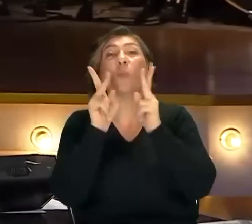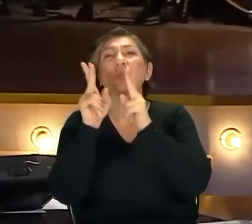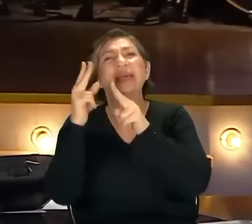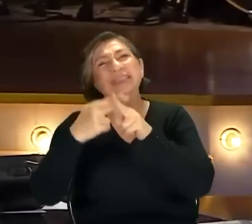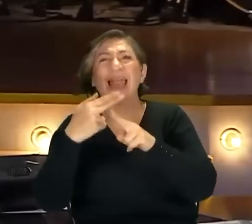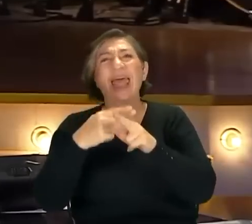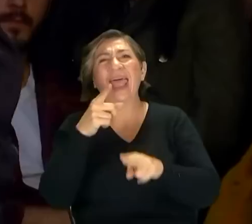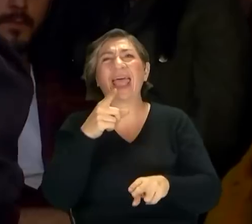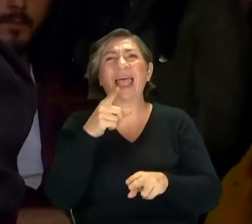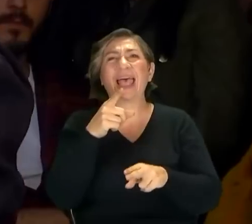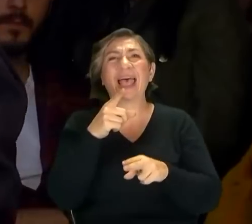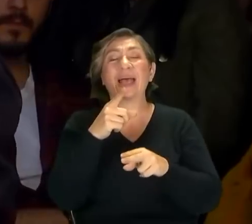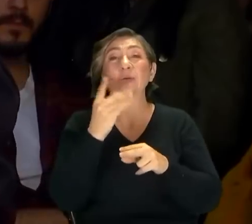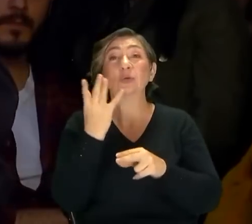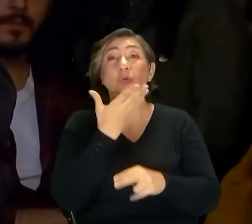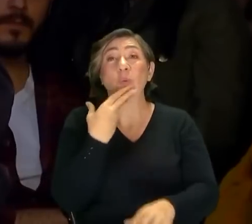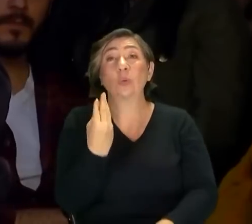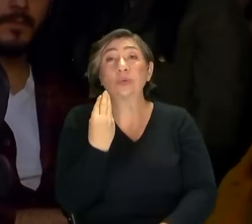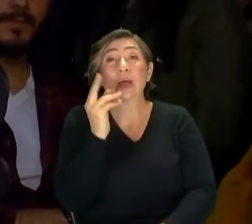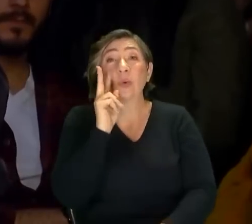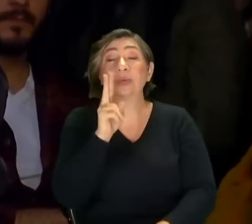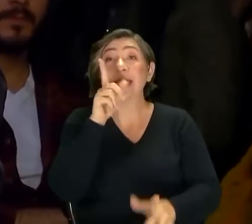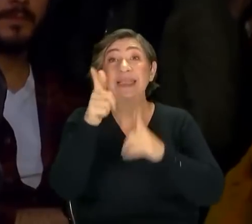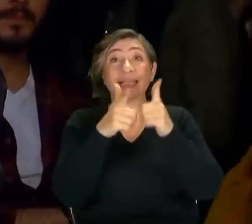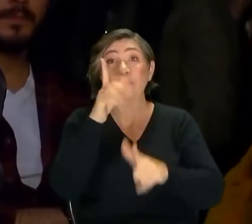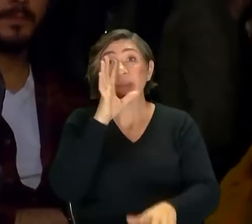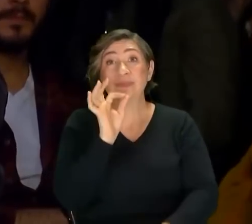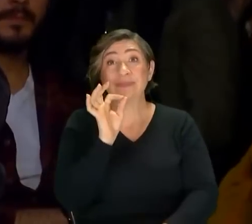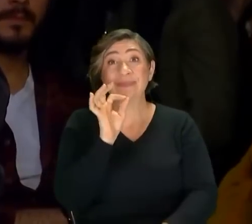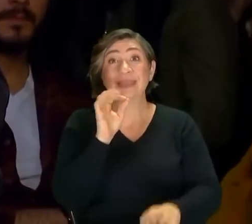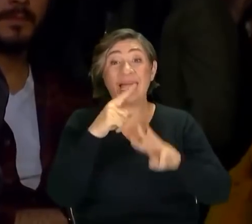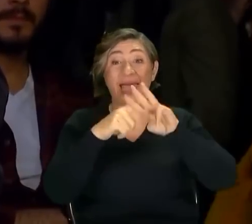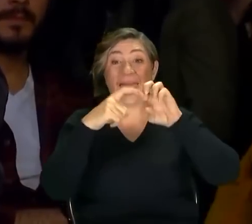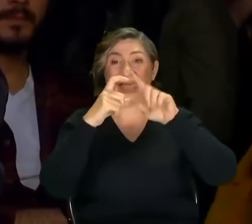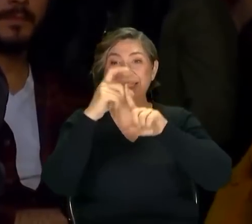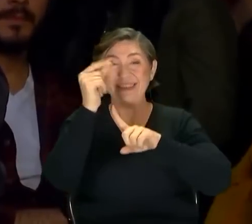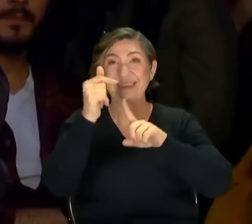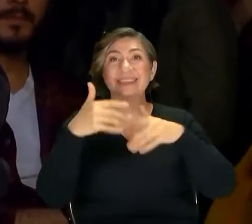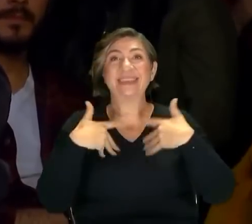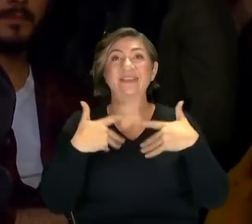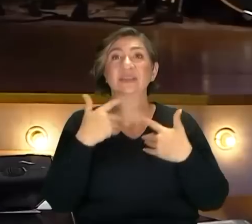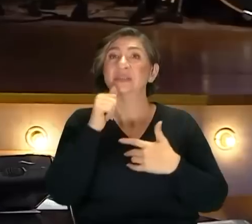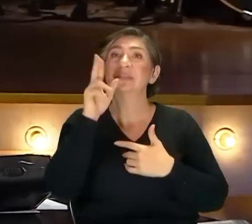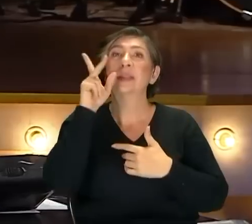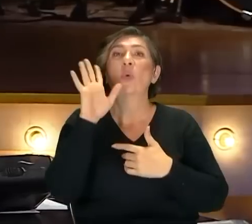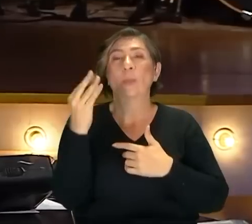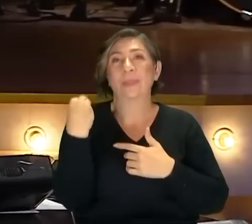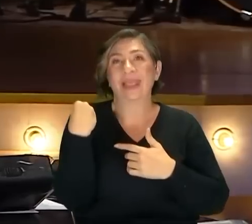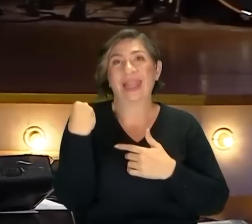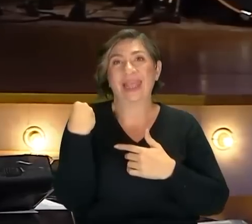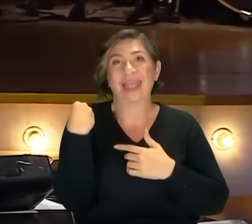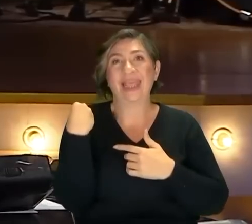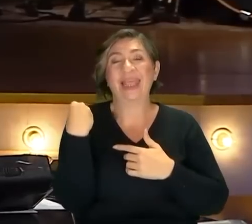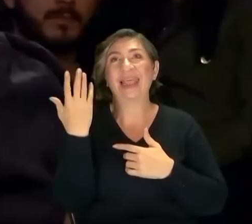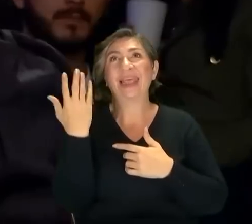denemiyorsunuz? Çok güzel görünüyorsun. Kim çekti klibi? Erdi Sevinç çekti. Hiç tanımıyorum. Yeni... Yeni